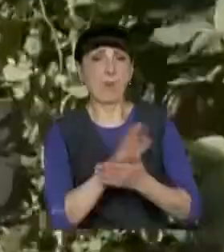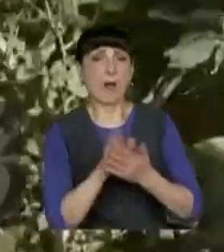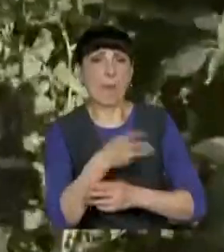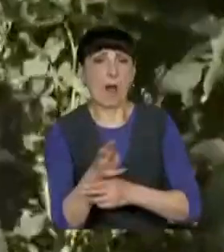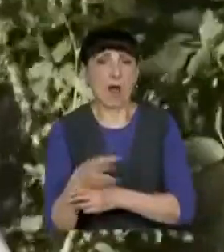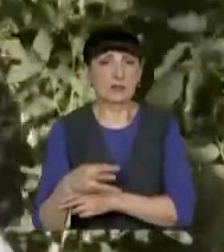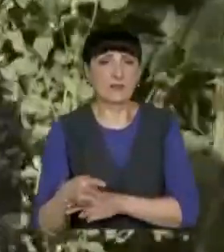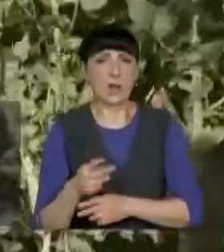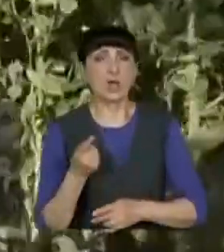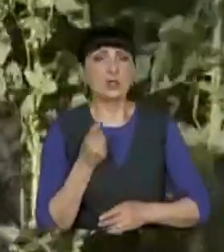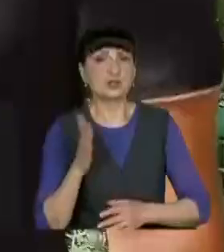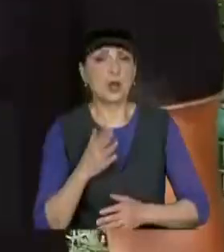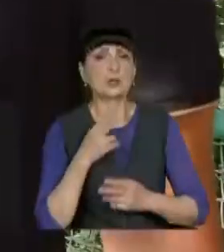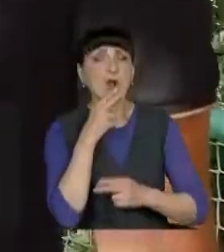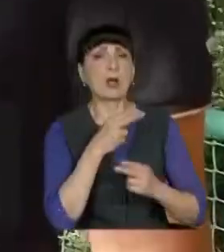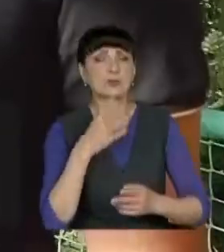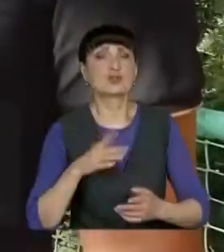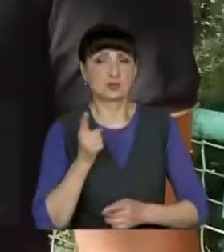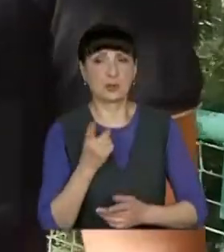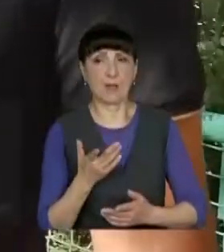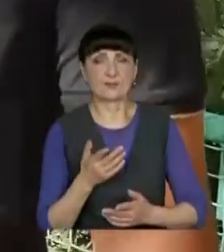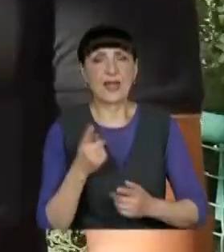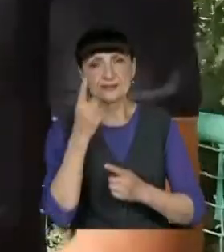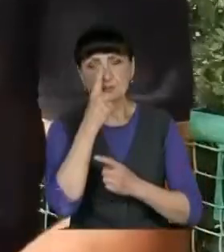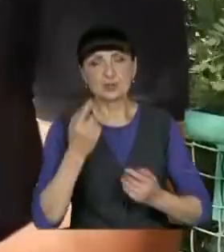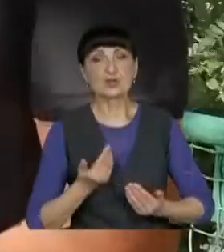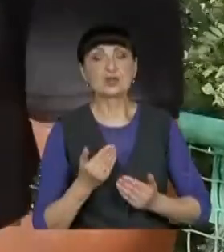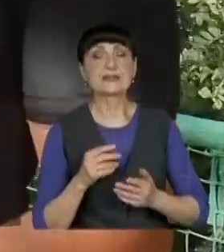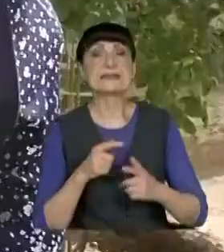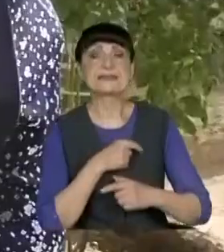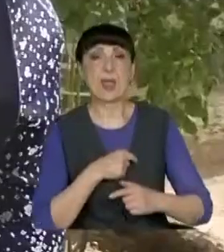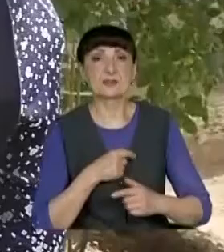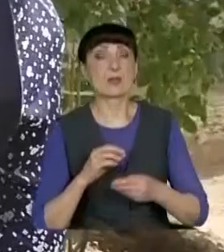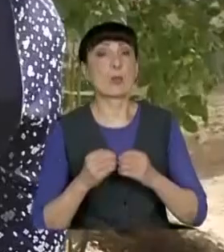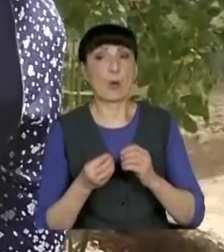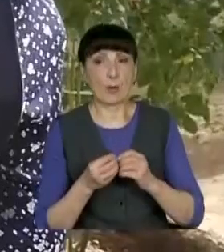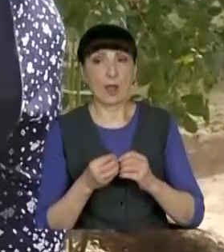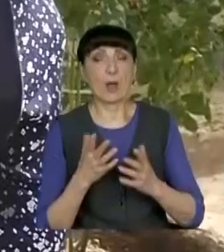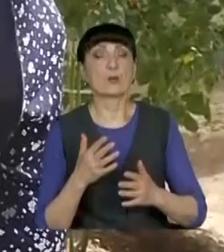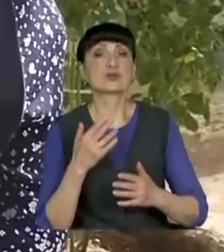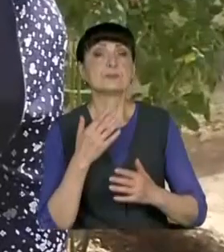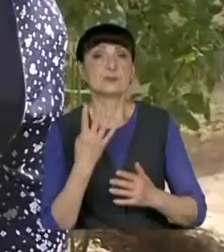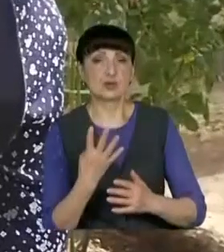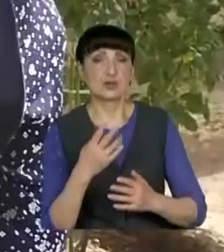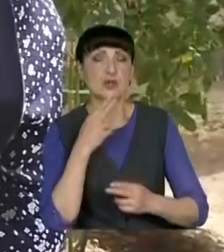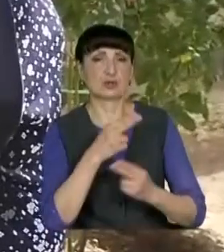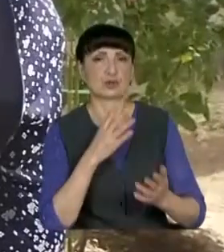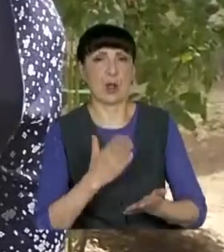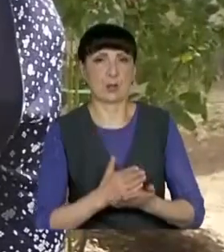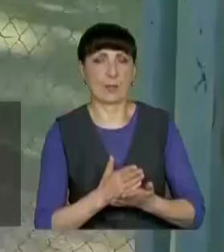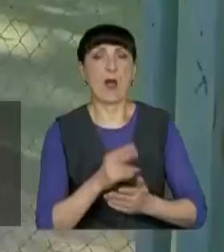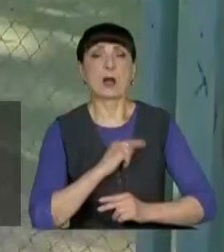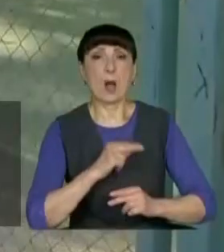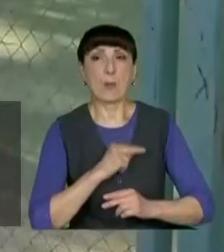обрабатывали, не ждали наших заявок. Как сообщили в жилищной инспекции, с данной проблемой по этому адресу к ним поступило 4 жалобы. Работы